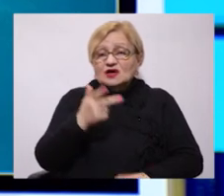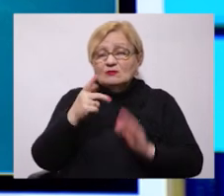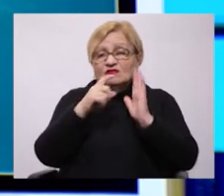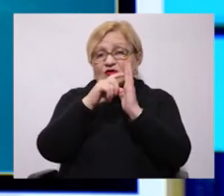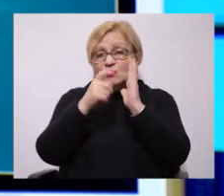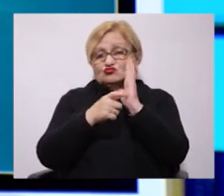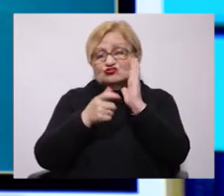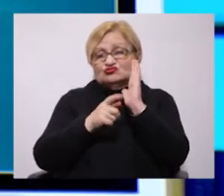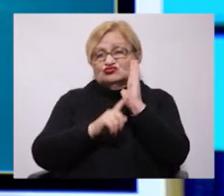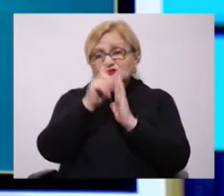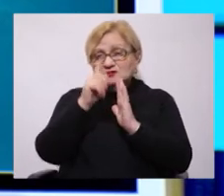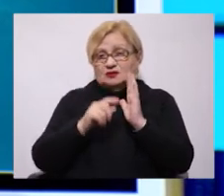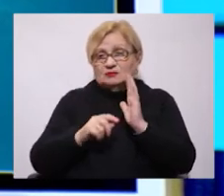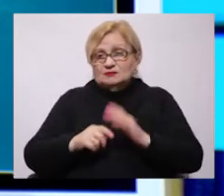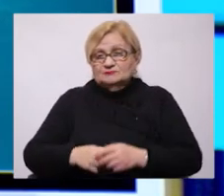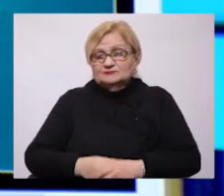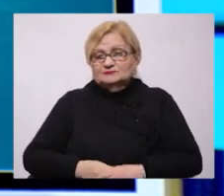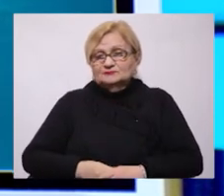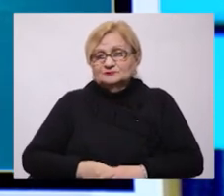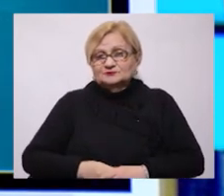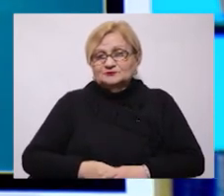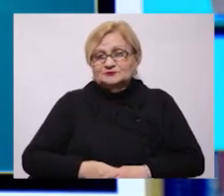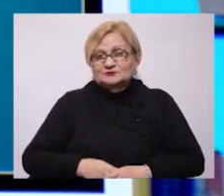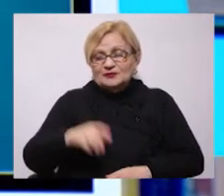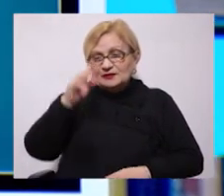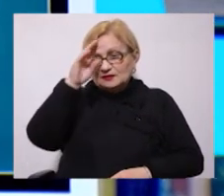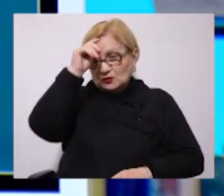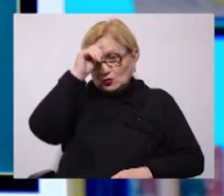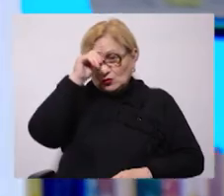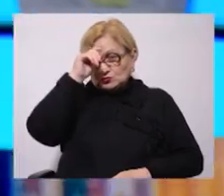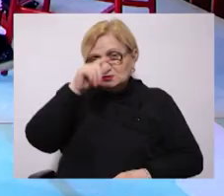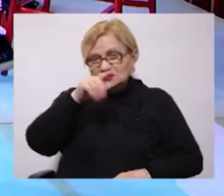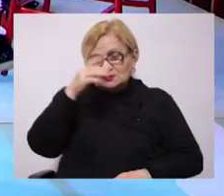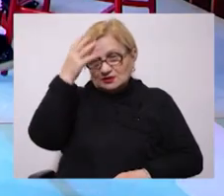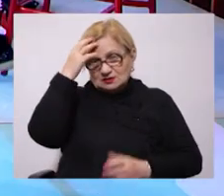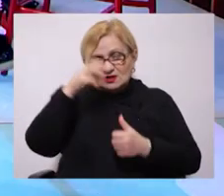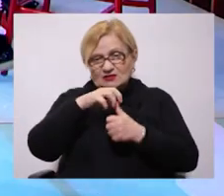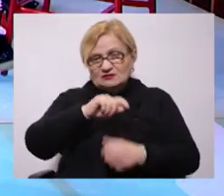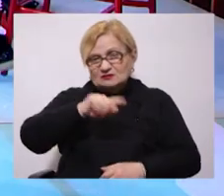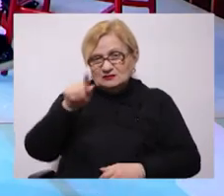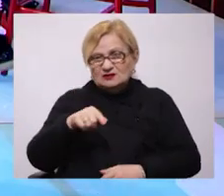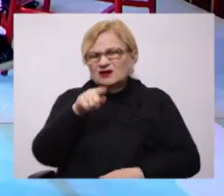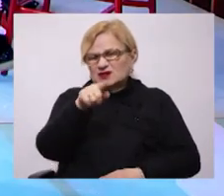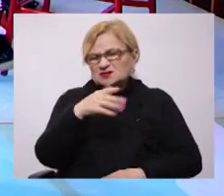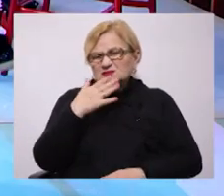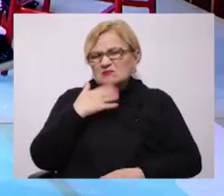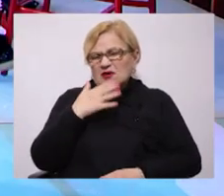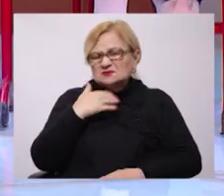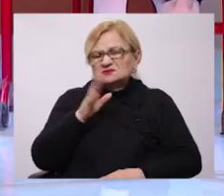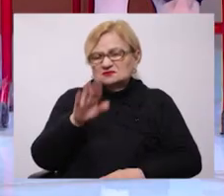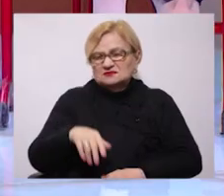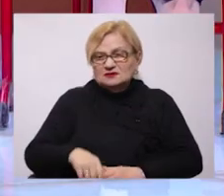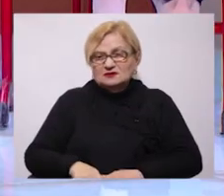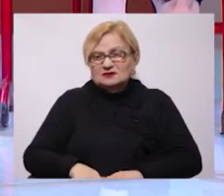იწერება და აი ასეთი თავი უკეთდება შვილ უჯრაში. ეგეც მარტივია. ესეც მარტივია.